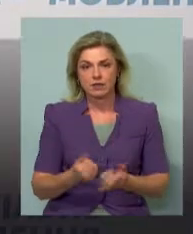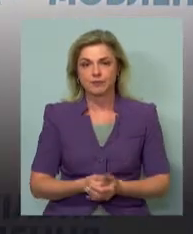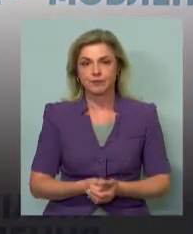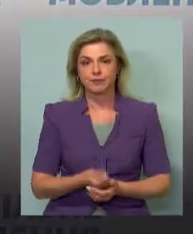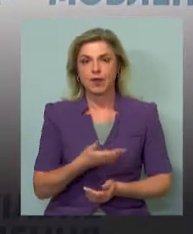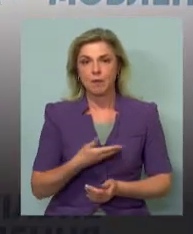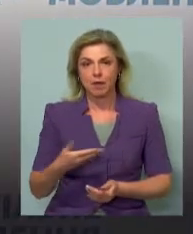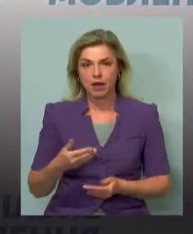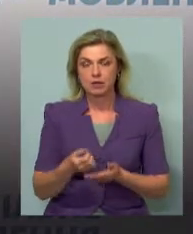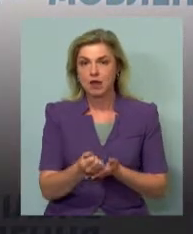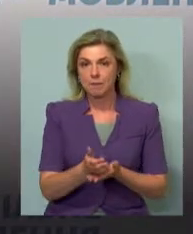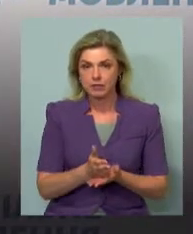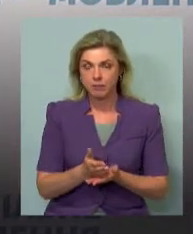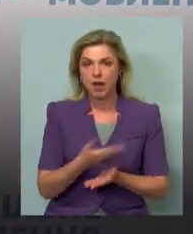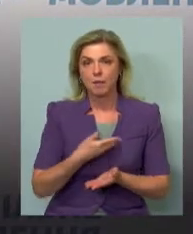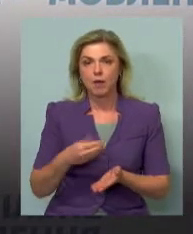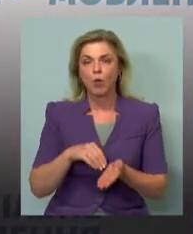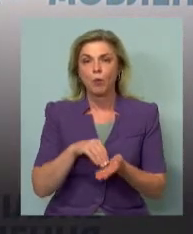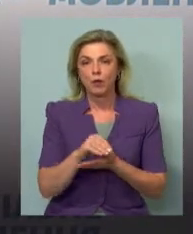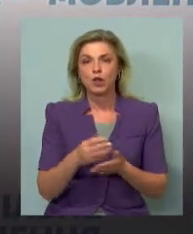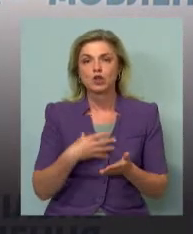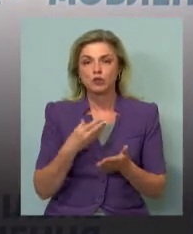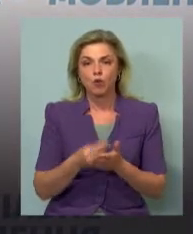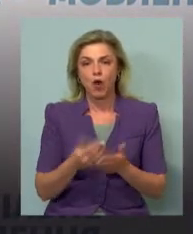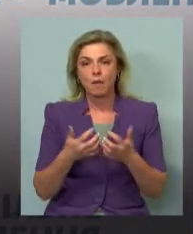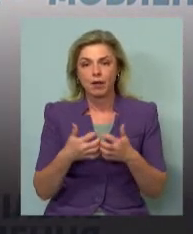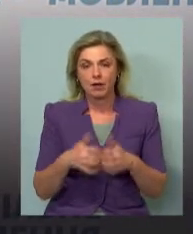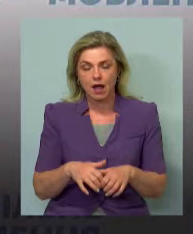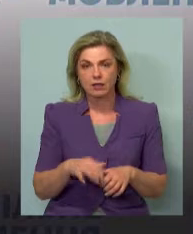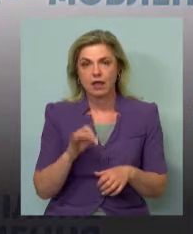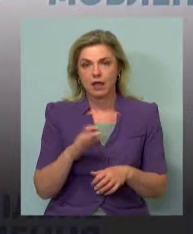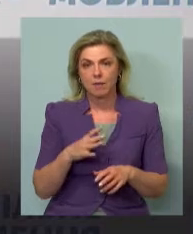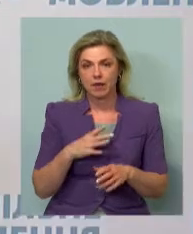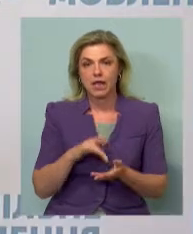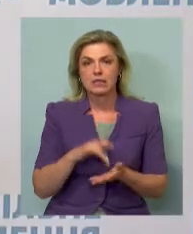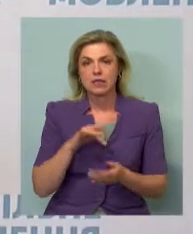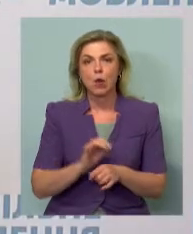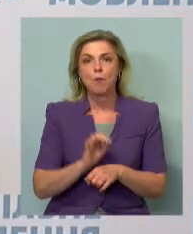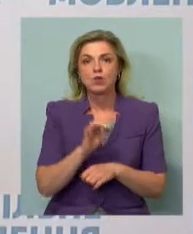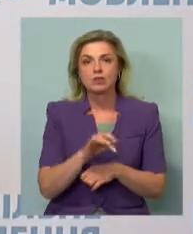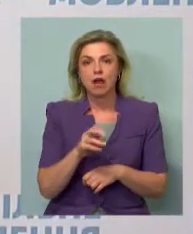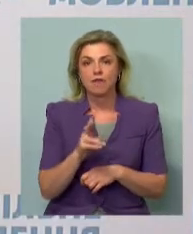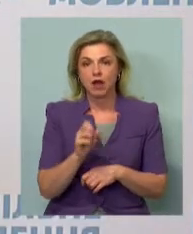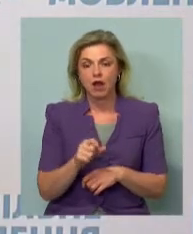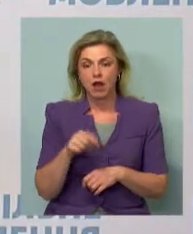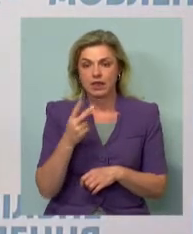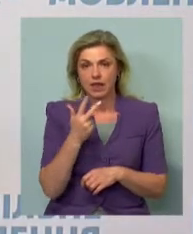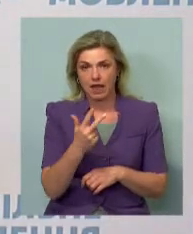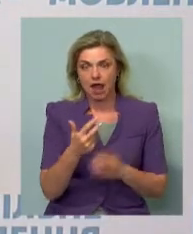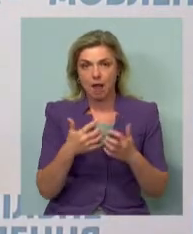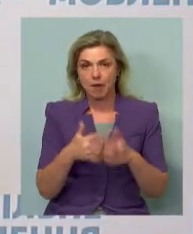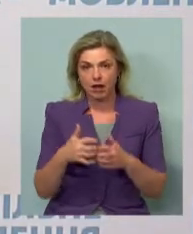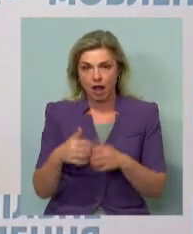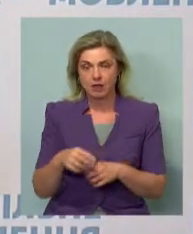нас ми закупили свої апарати, ми отримали по централізованим поставкам 3 апарати на цьому тижні, які